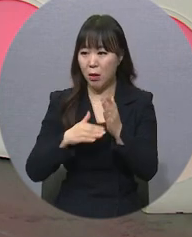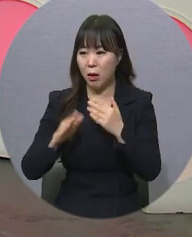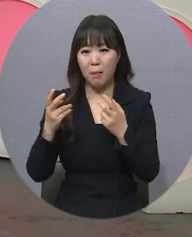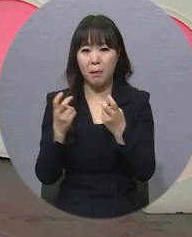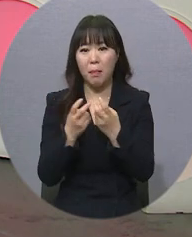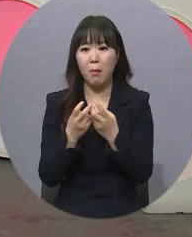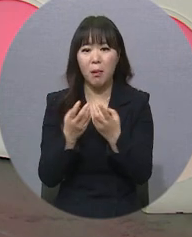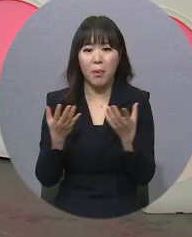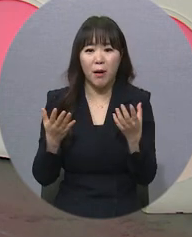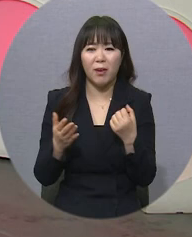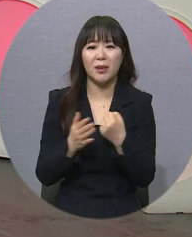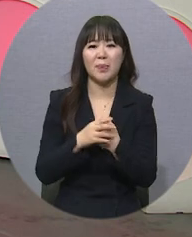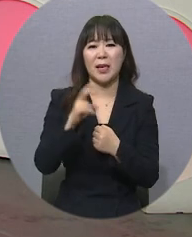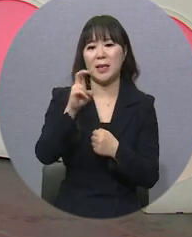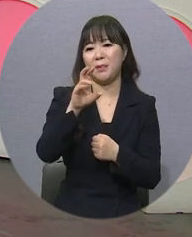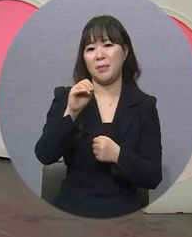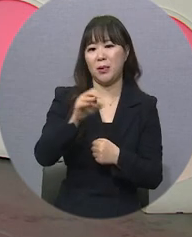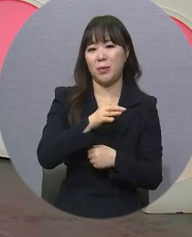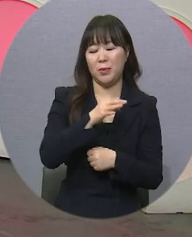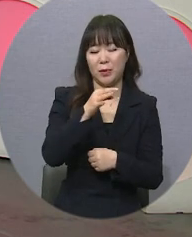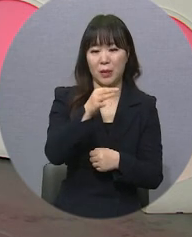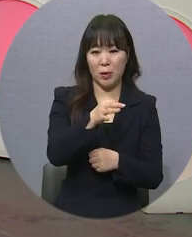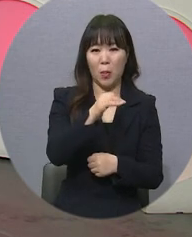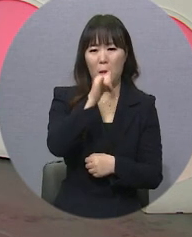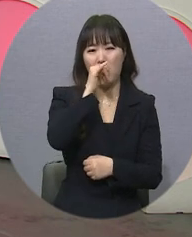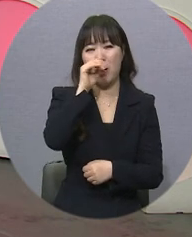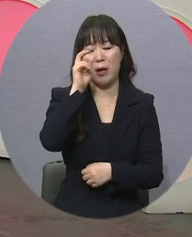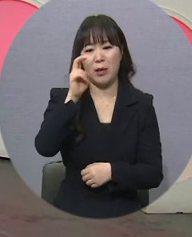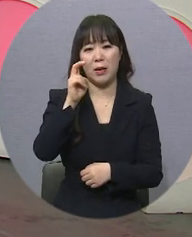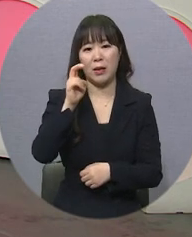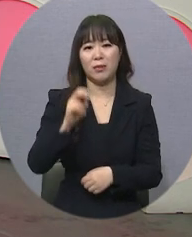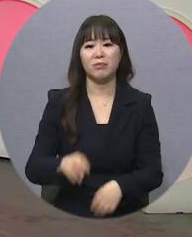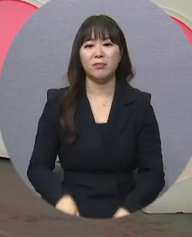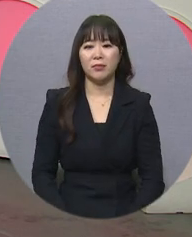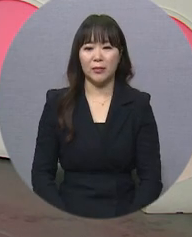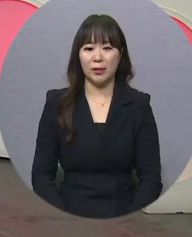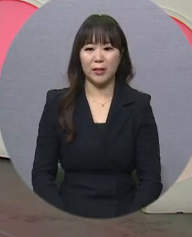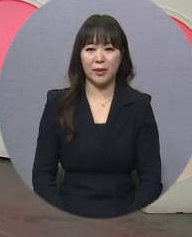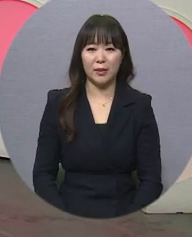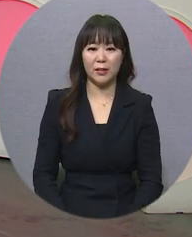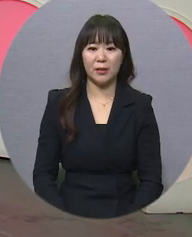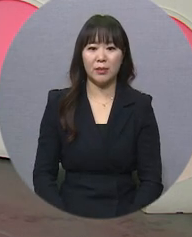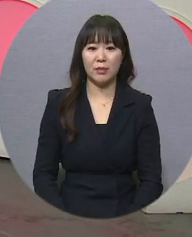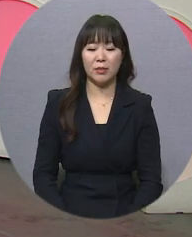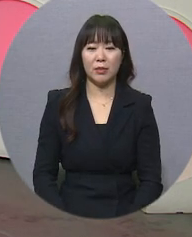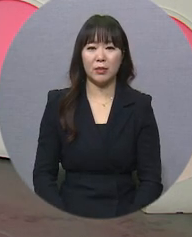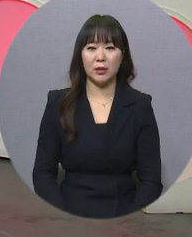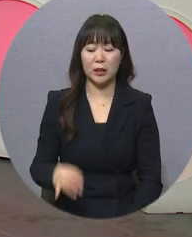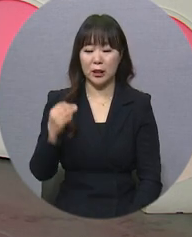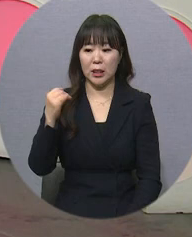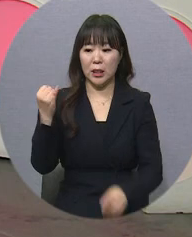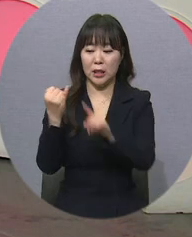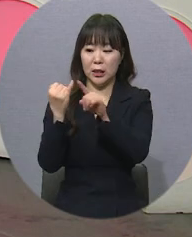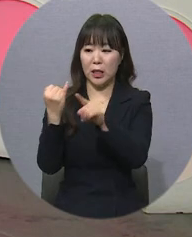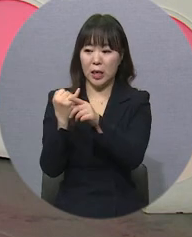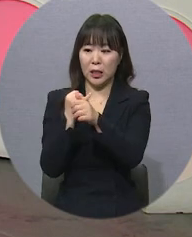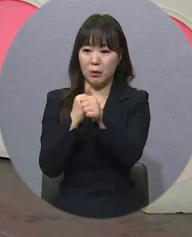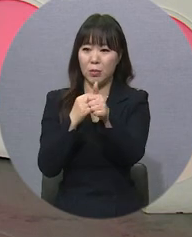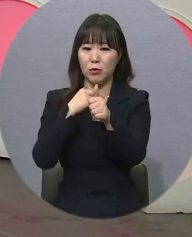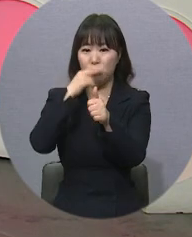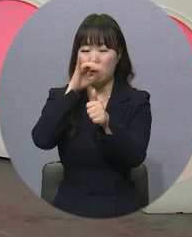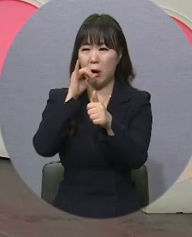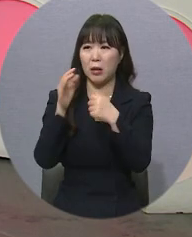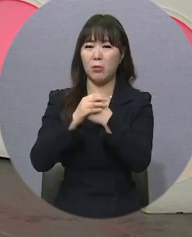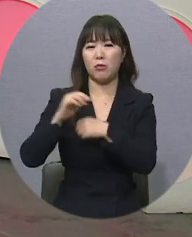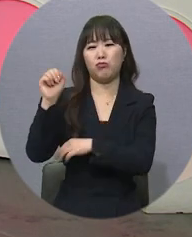이제 20만 원을 주시면서 택시 타고 가라고. 그 남편분이. 네, 남편분이. 산모의 그 남편분. 네, 남편분이. 그 남편분이 이제 술을 하지 않았어요.